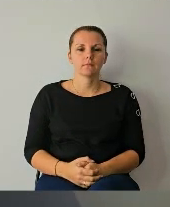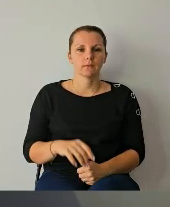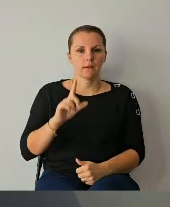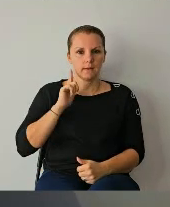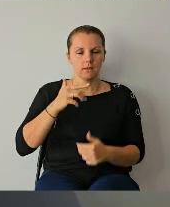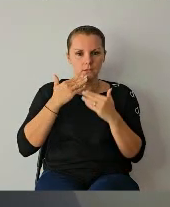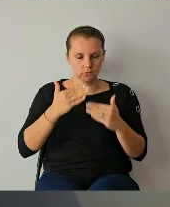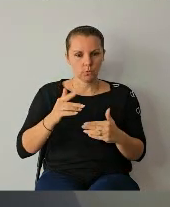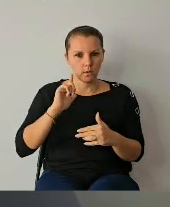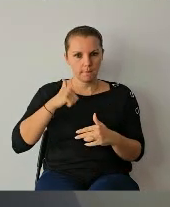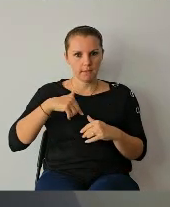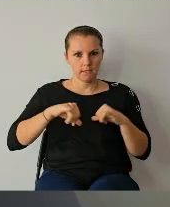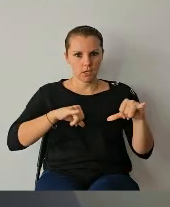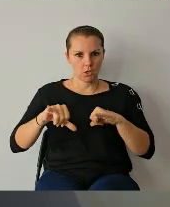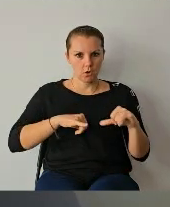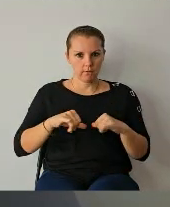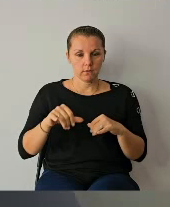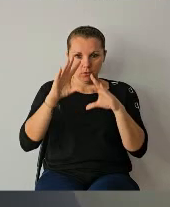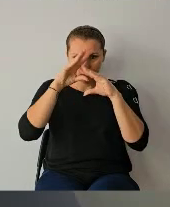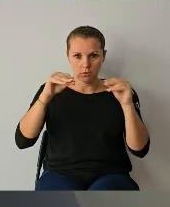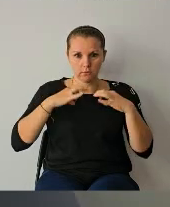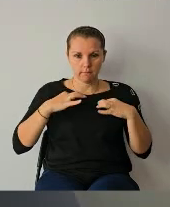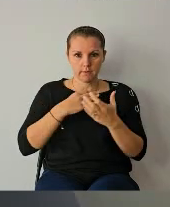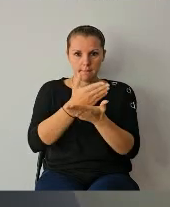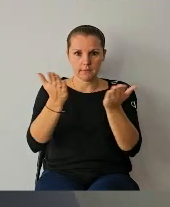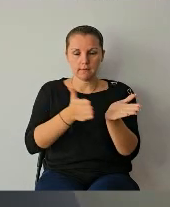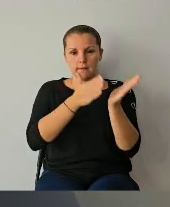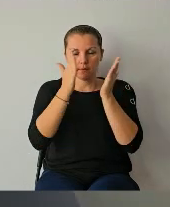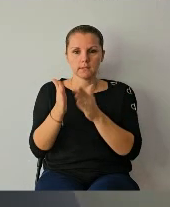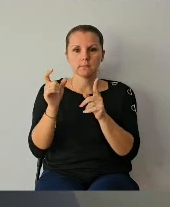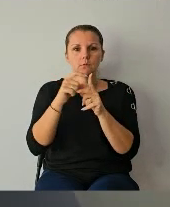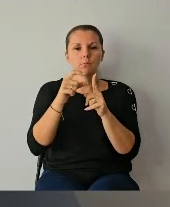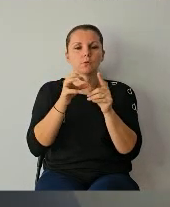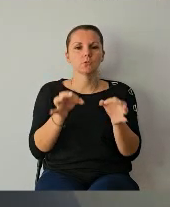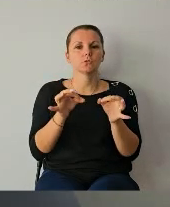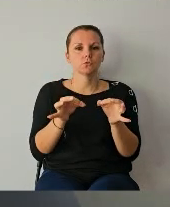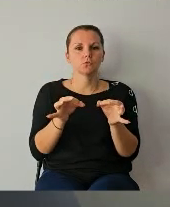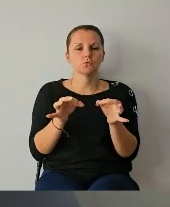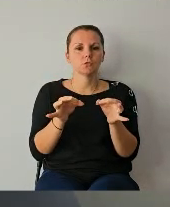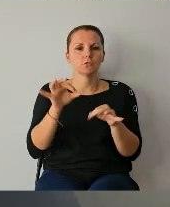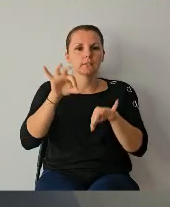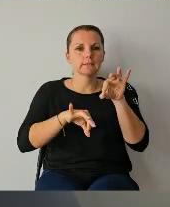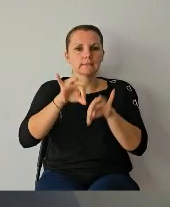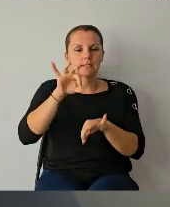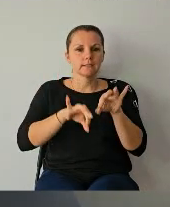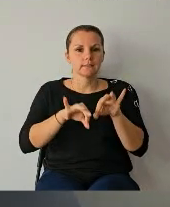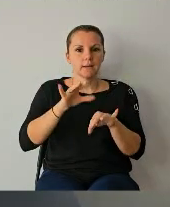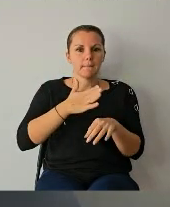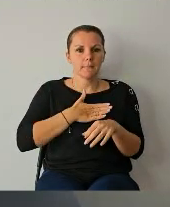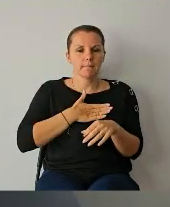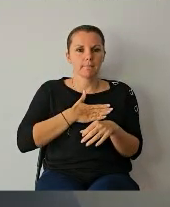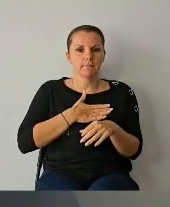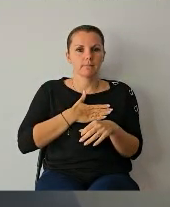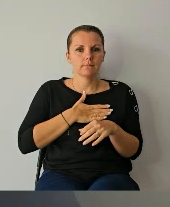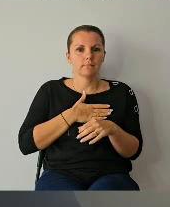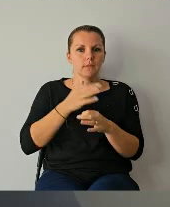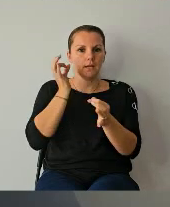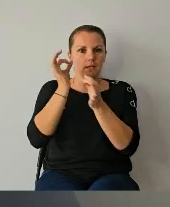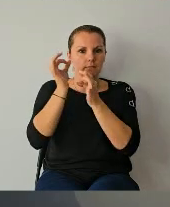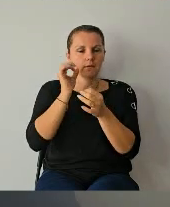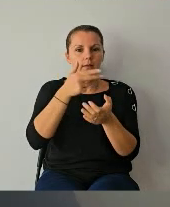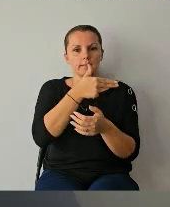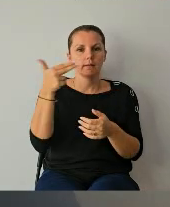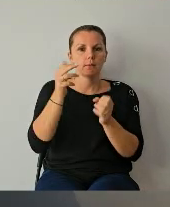Kierownik. Szanowni Państwo, następny punkt dzisiejszej sesji. Mamy informacje na temat oświadczeń